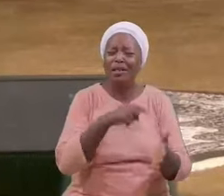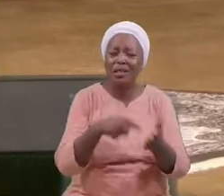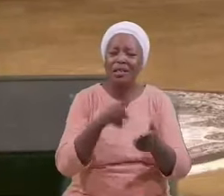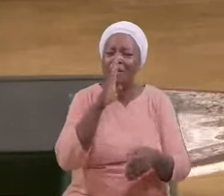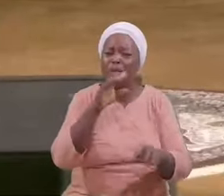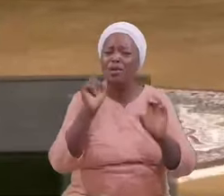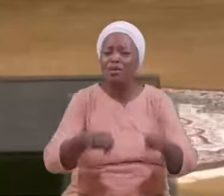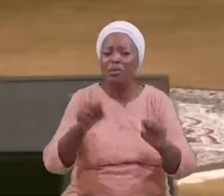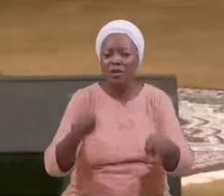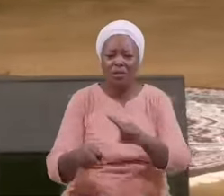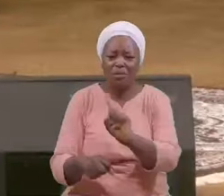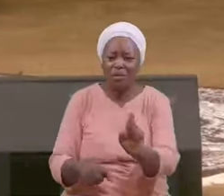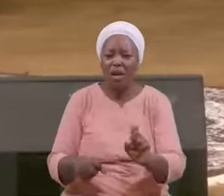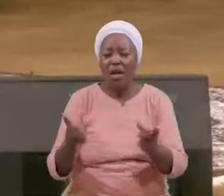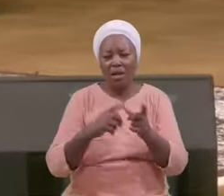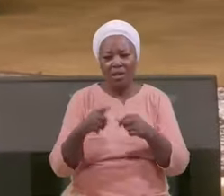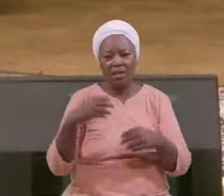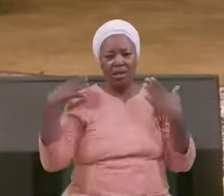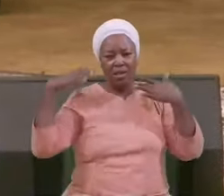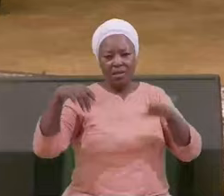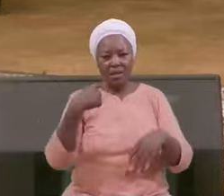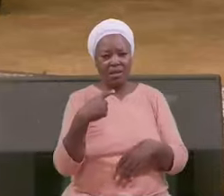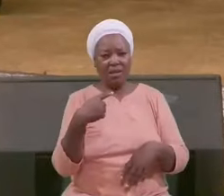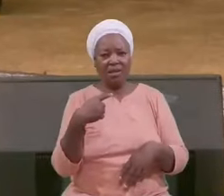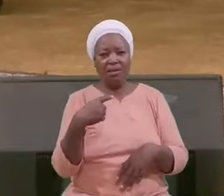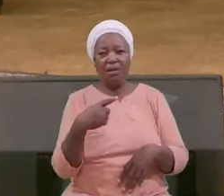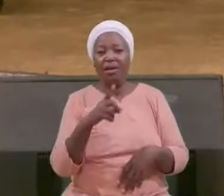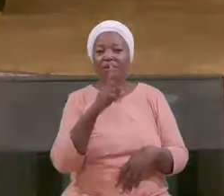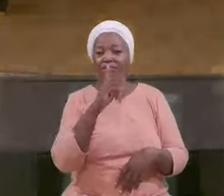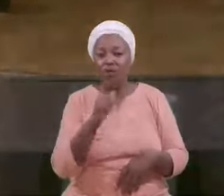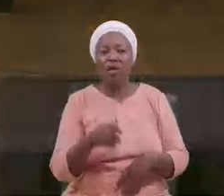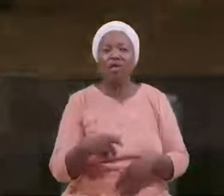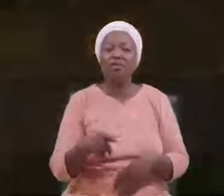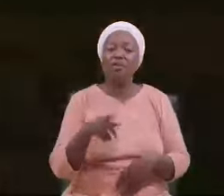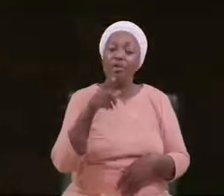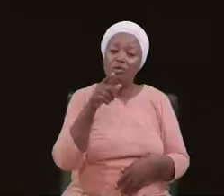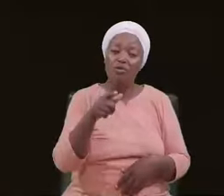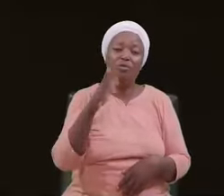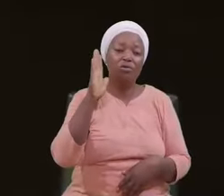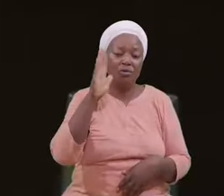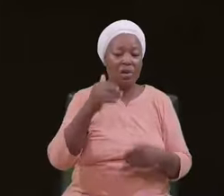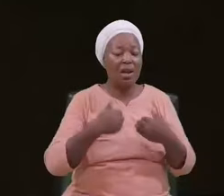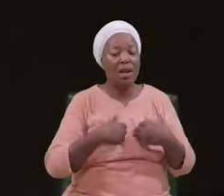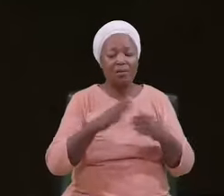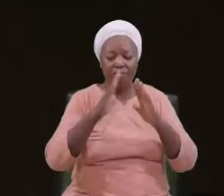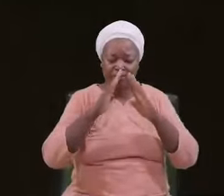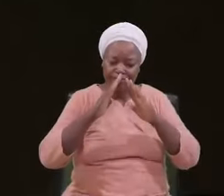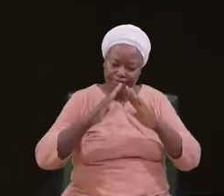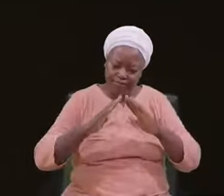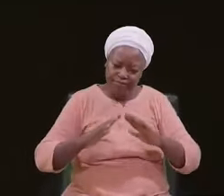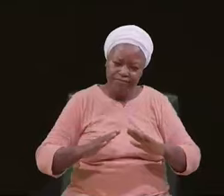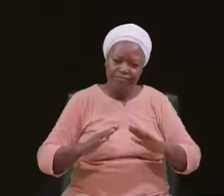l'ange lui a dit, au fait, tu devais te taire. Tu ne devais rien